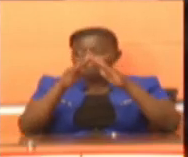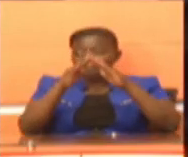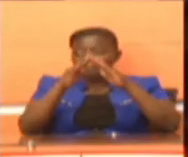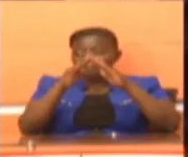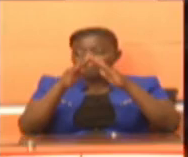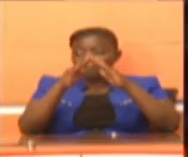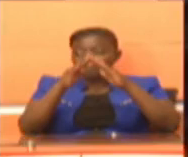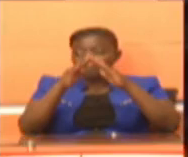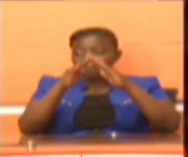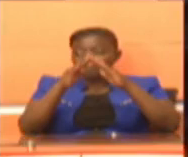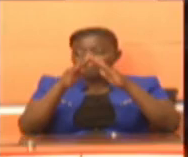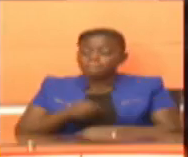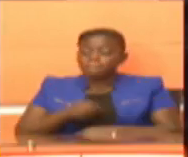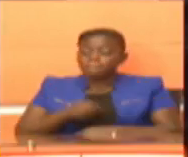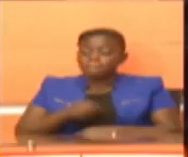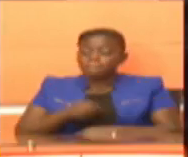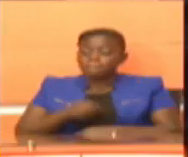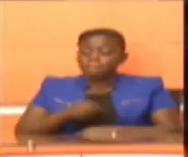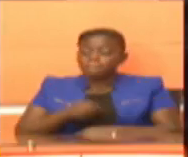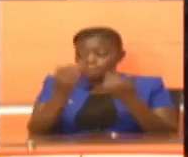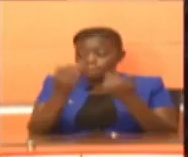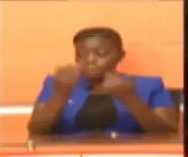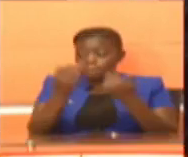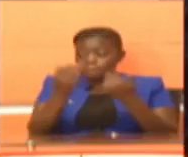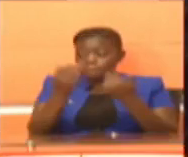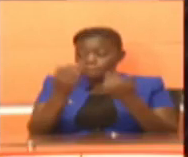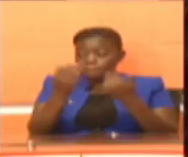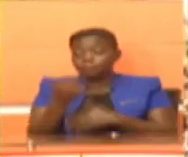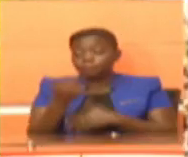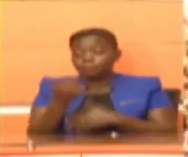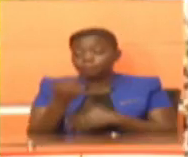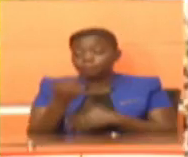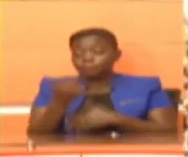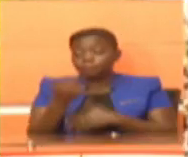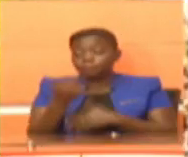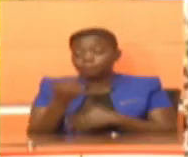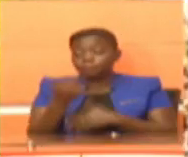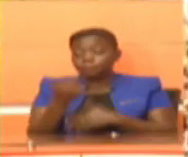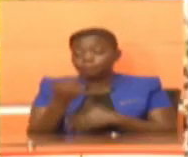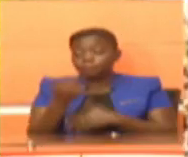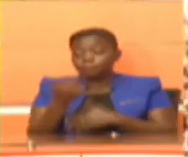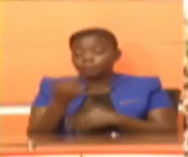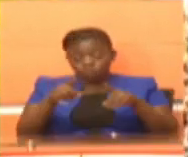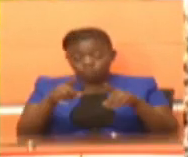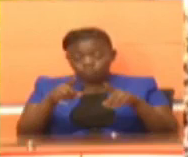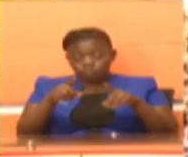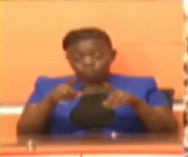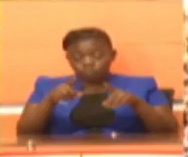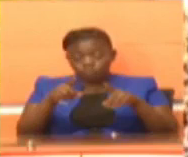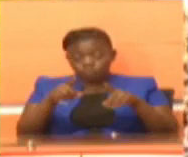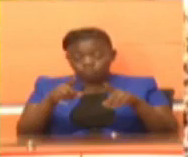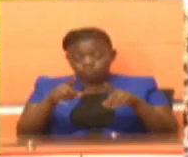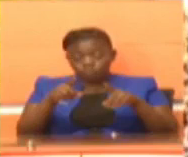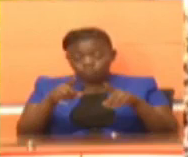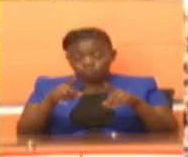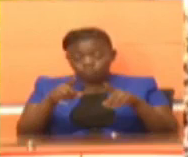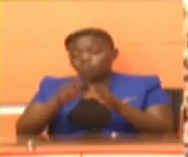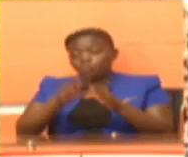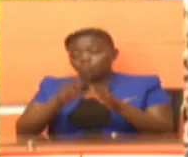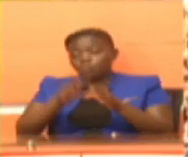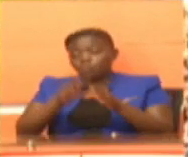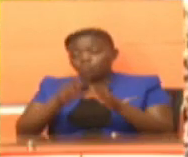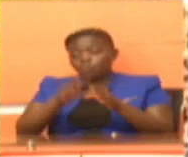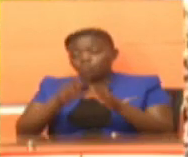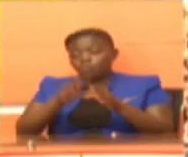taata ne maama n'abaana babiri era tumanyi kyekyabasse. Oluvannyuma poliisi emirambo gyonna egitadde kabangali n'egitwalibwa mu ddwaliro